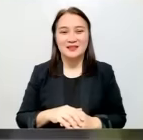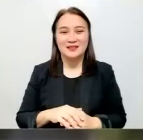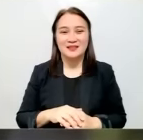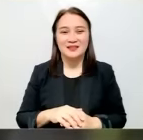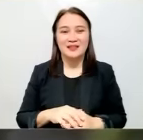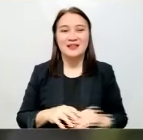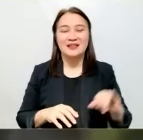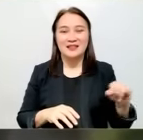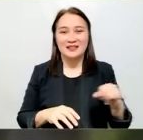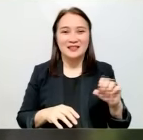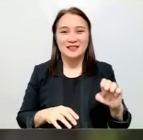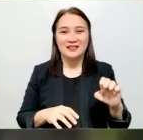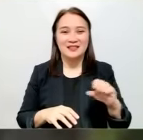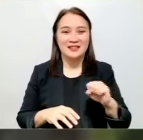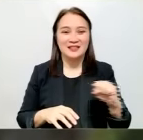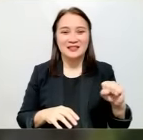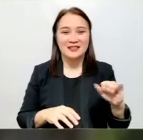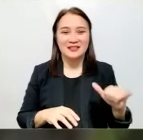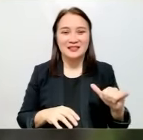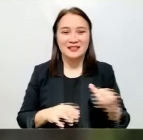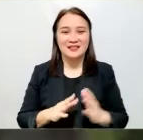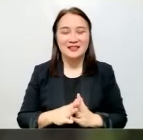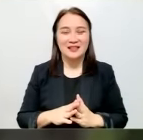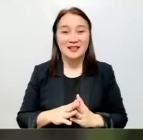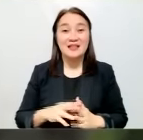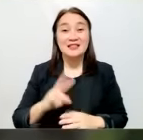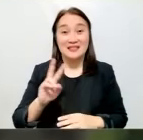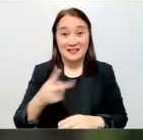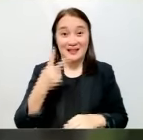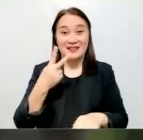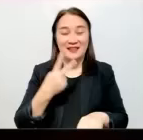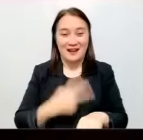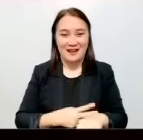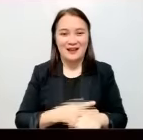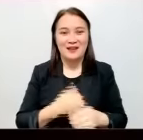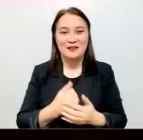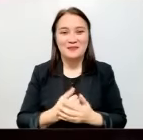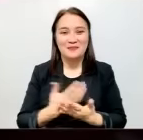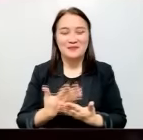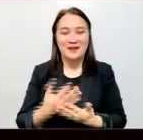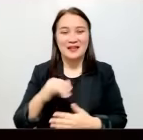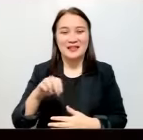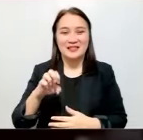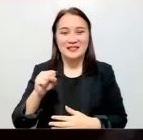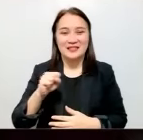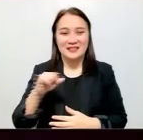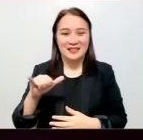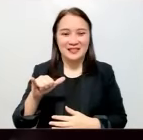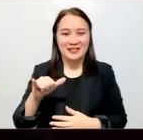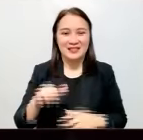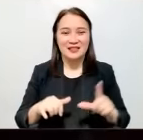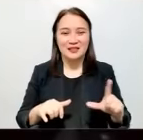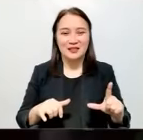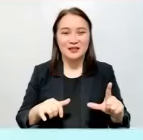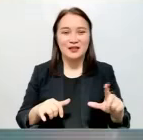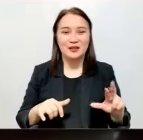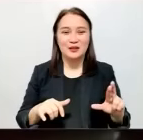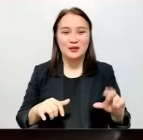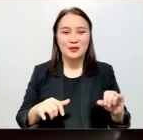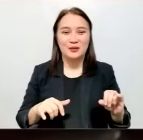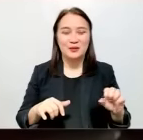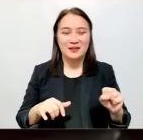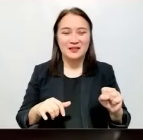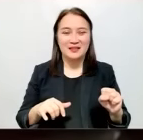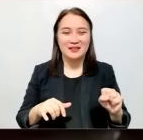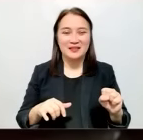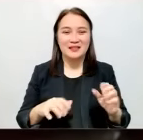For the second time around, ikinasal ang celebrity couple na sina Jesse Mendiola at Luis Manzano. Isang church wedding ang naganap sa